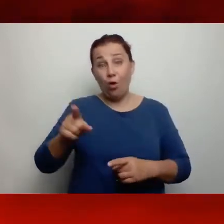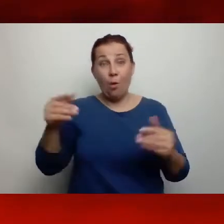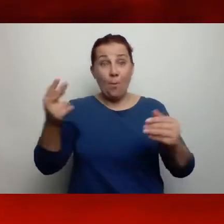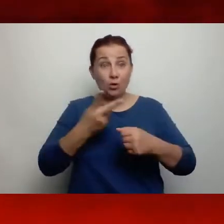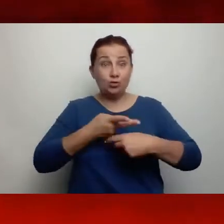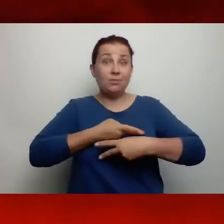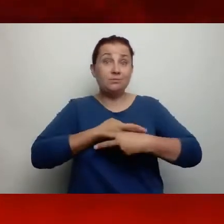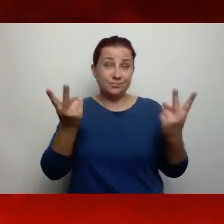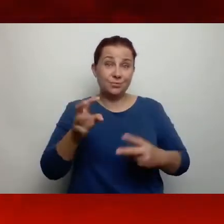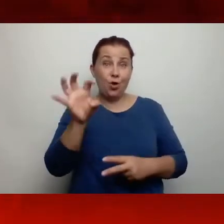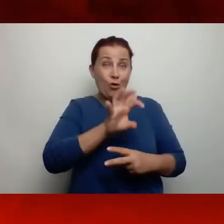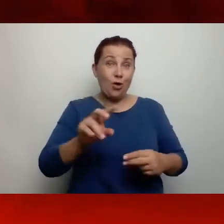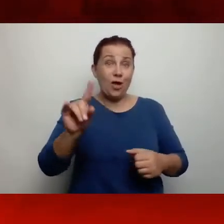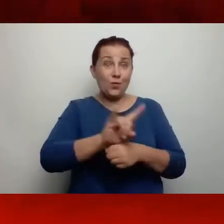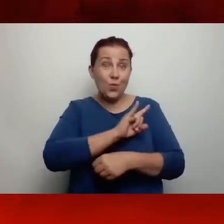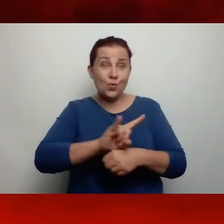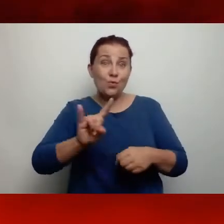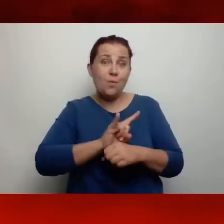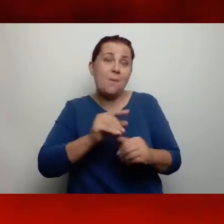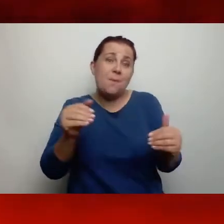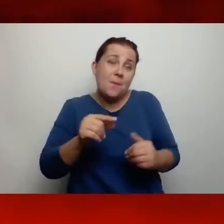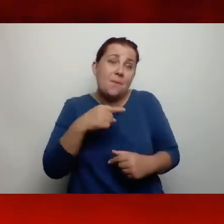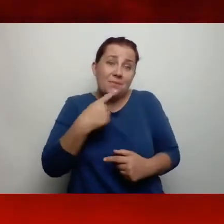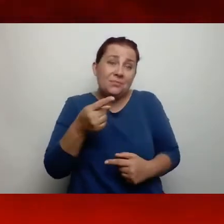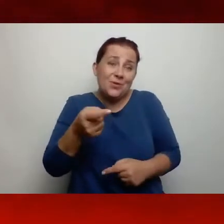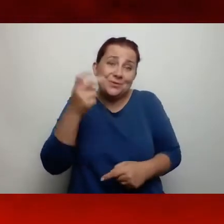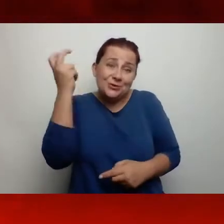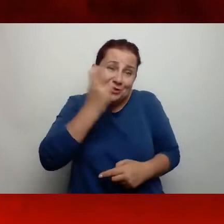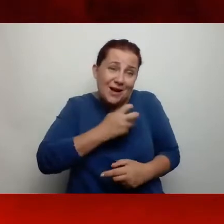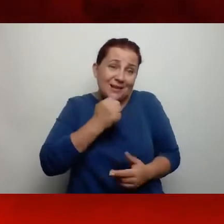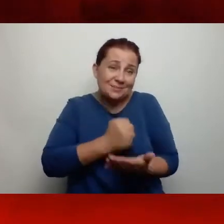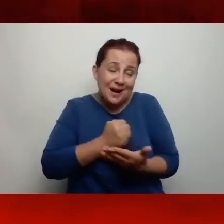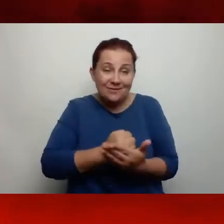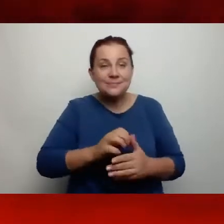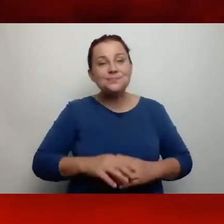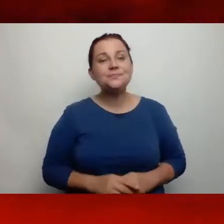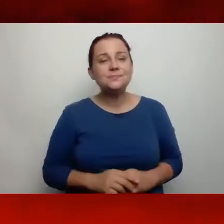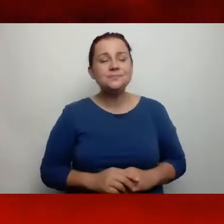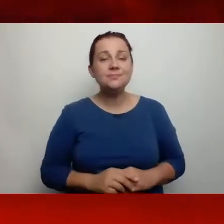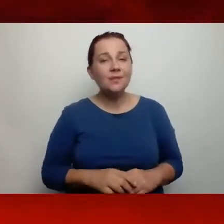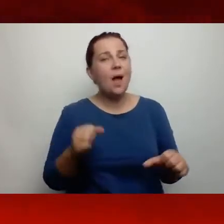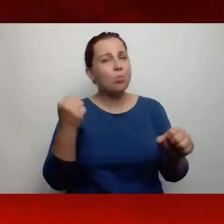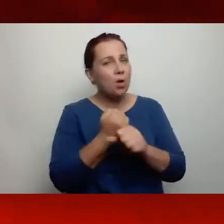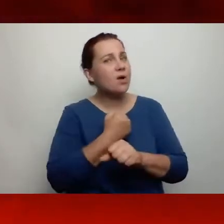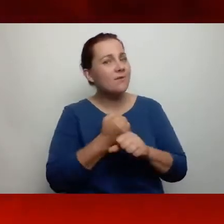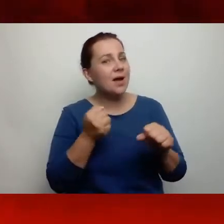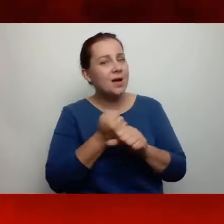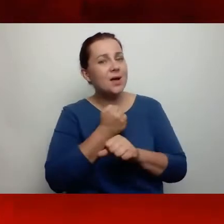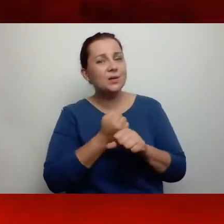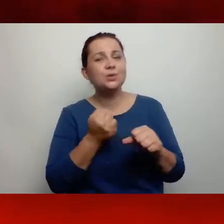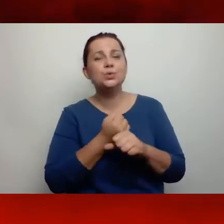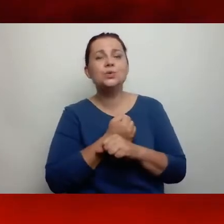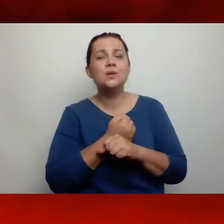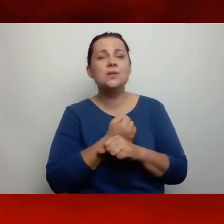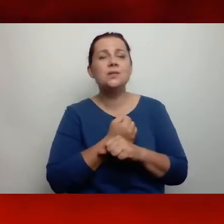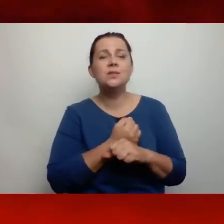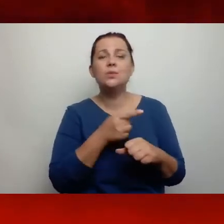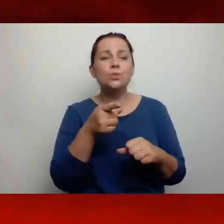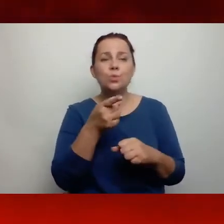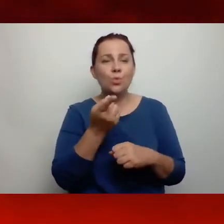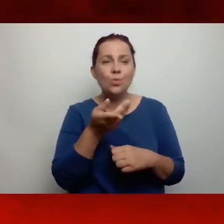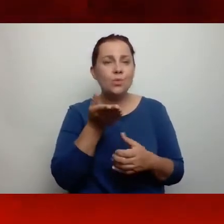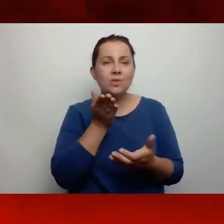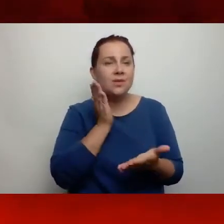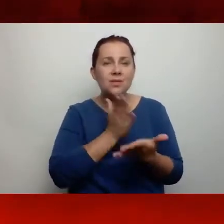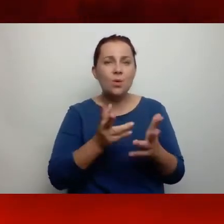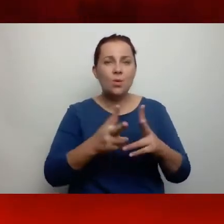Dość, jakby to powiedzieć, interesująca sprawa. Natomiast tak nieco poważniej, jest to nie tylko